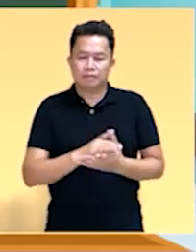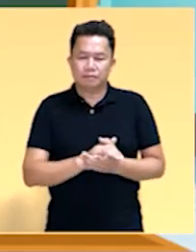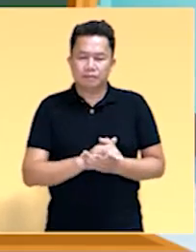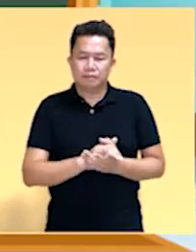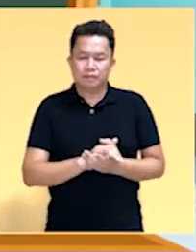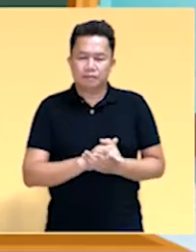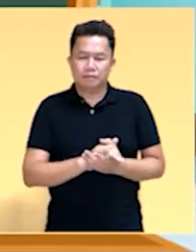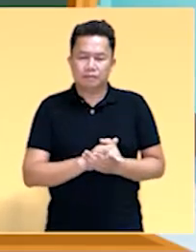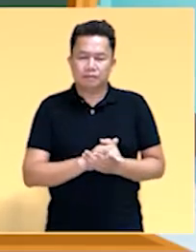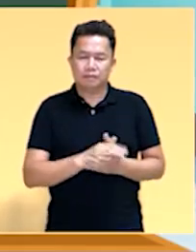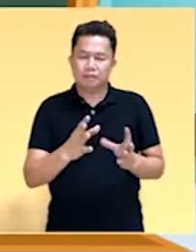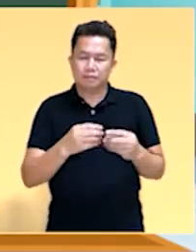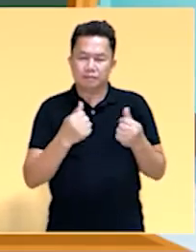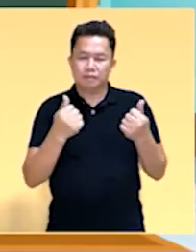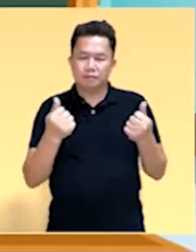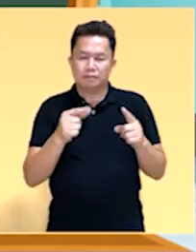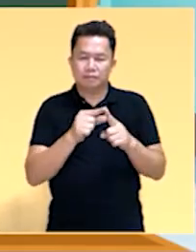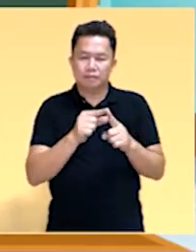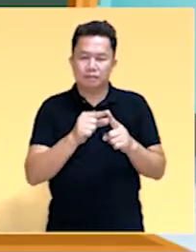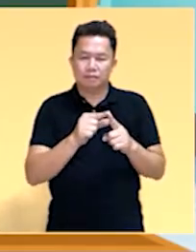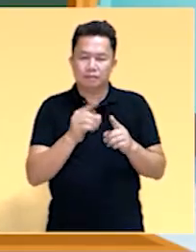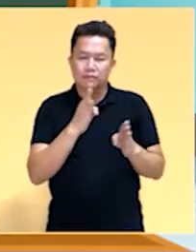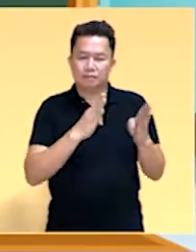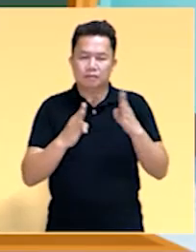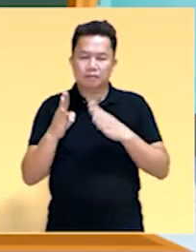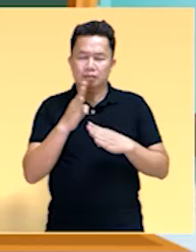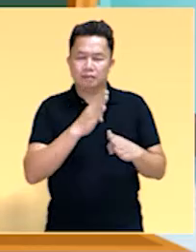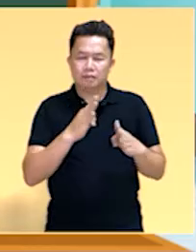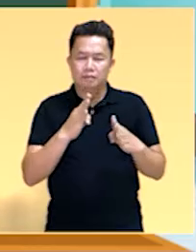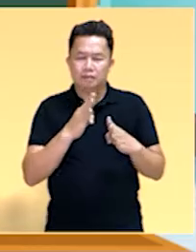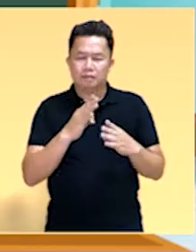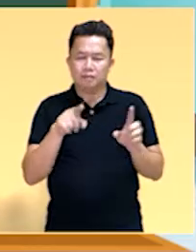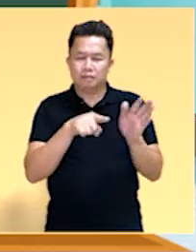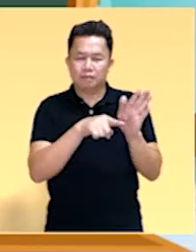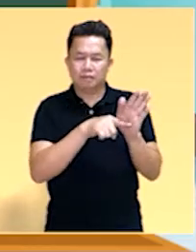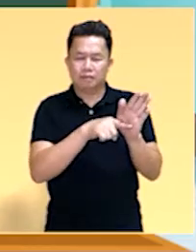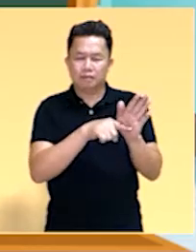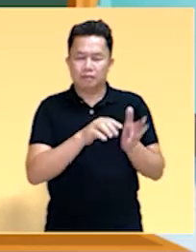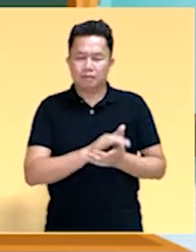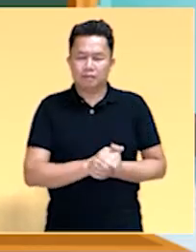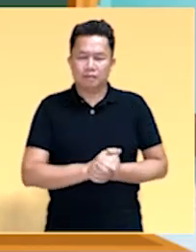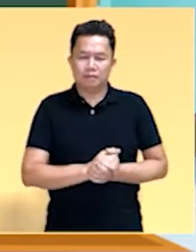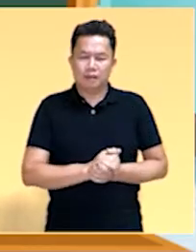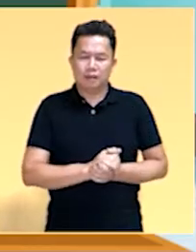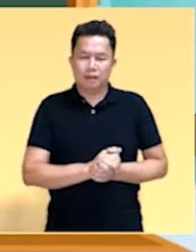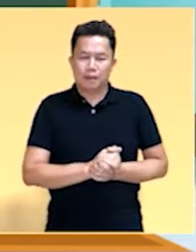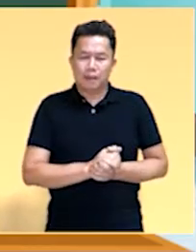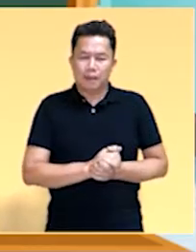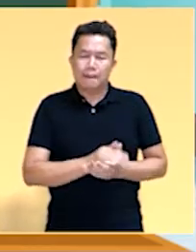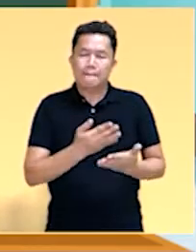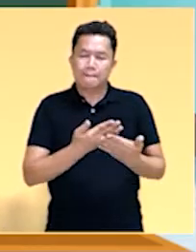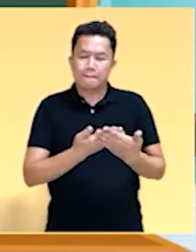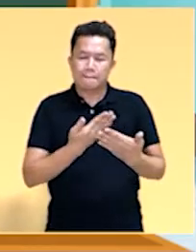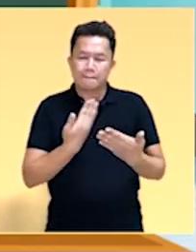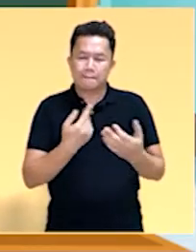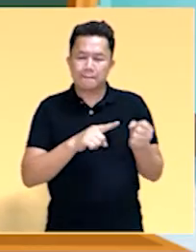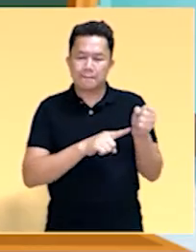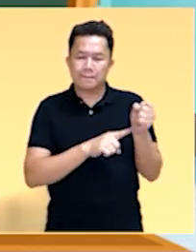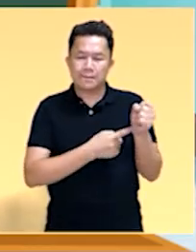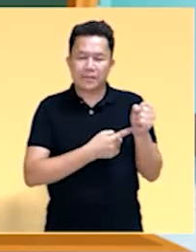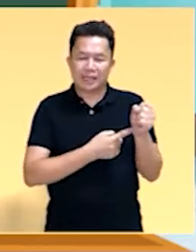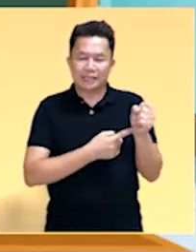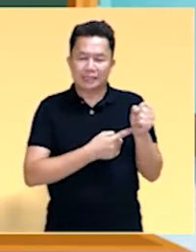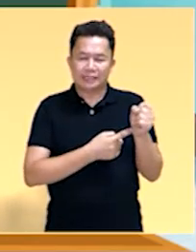ngayon sa pag-solve naman ng mga word problem involving subtraction. Bago natin